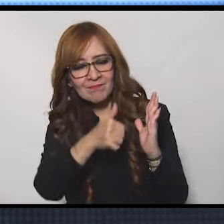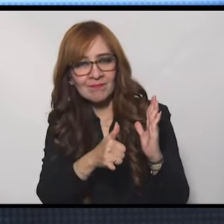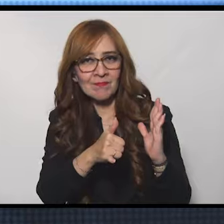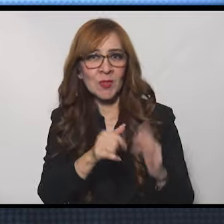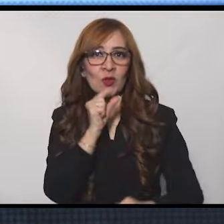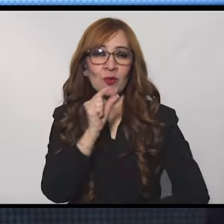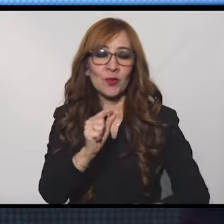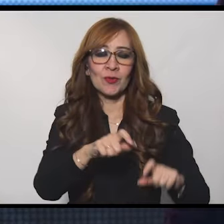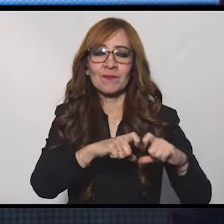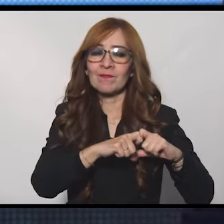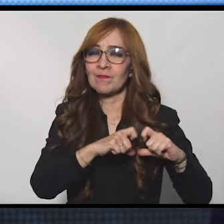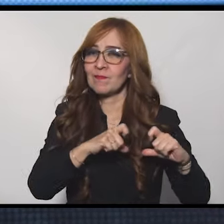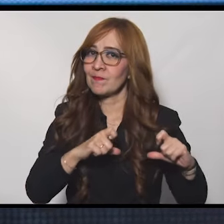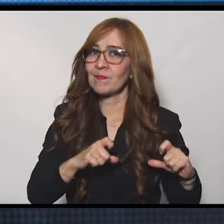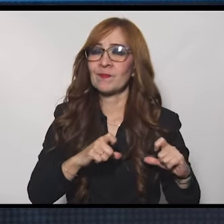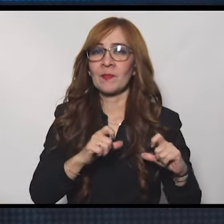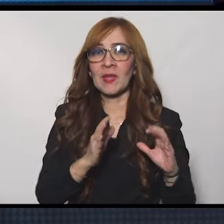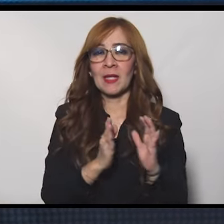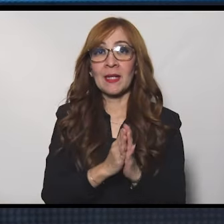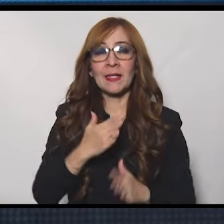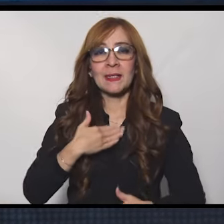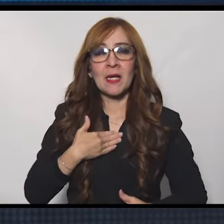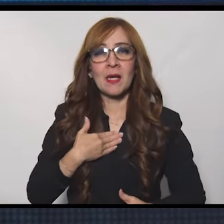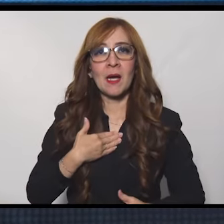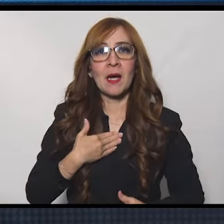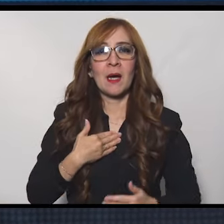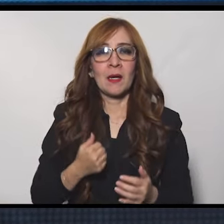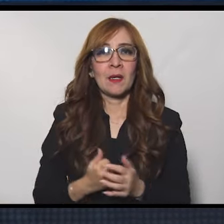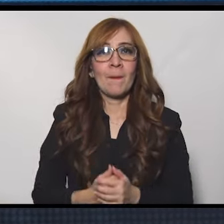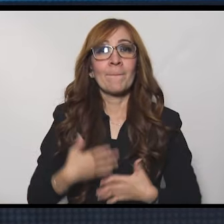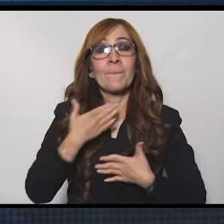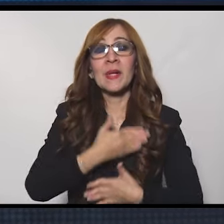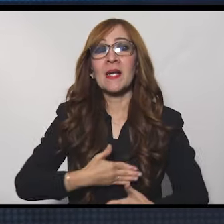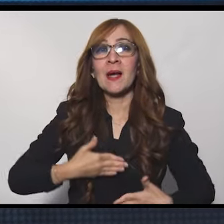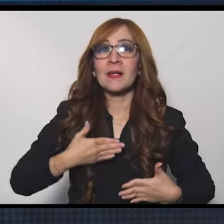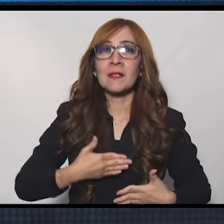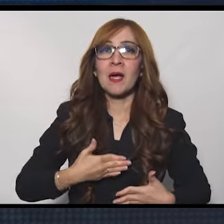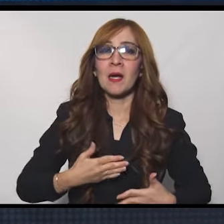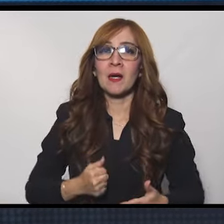broken. And I feel impressed.